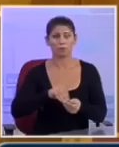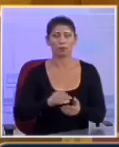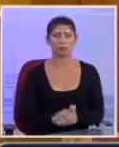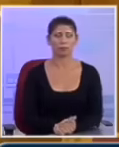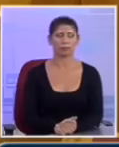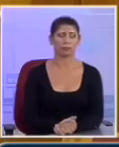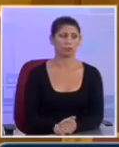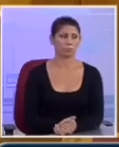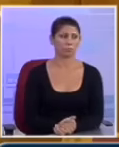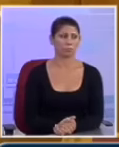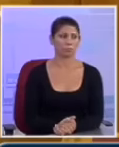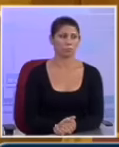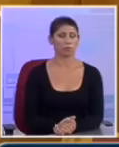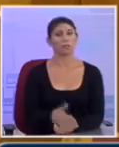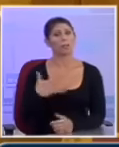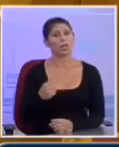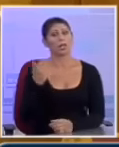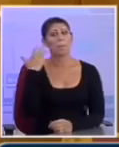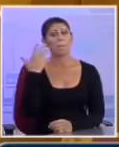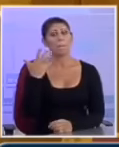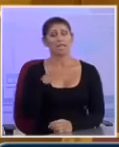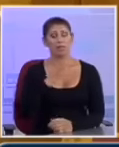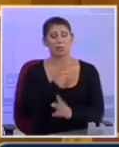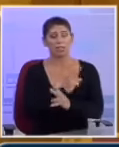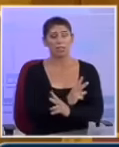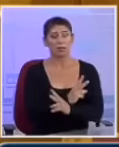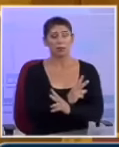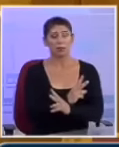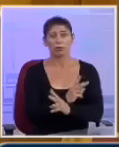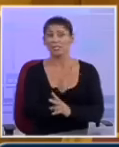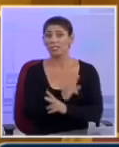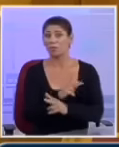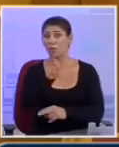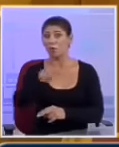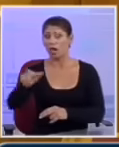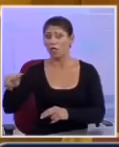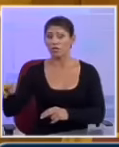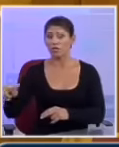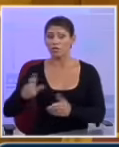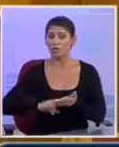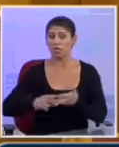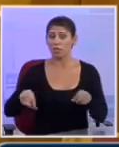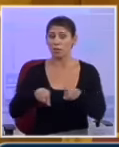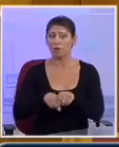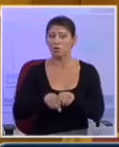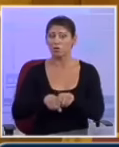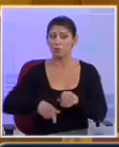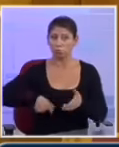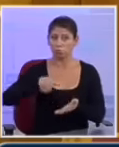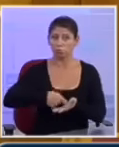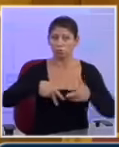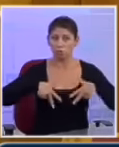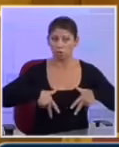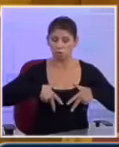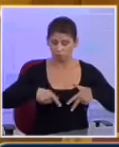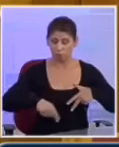ότι έχει και 5 συμβούλους, που τους συμβούλους πόσο να τους βάλουμε ότι παίρνει ο καθένας μαζί με την ασφάλισή του? Τα πληρώνει το κράτος,